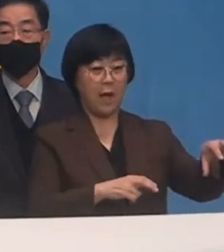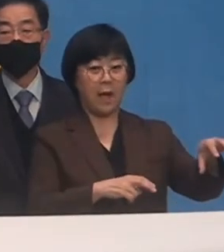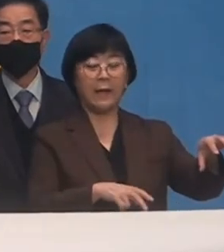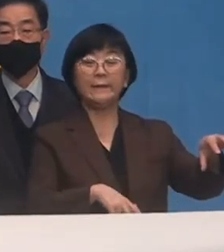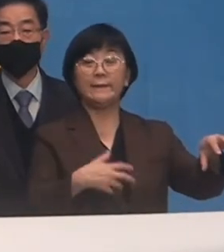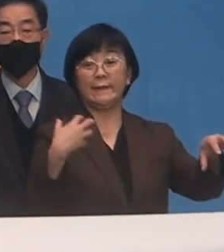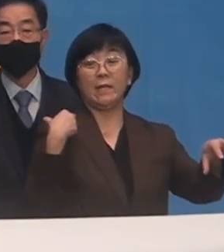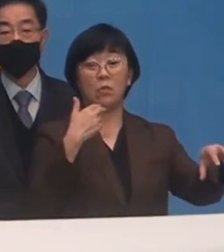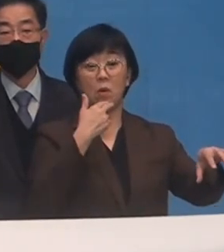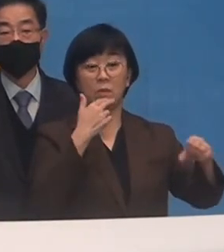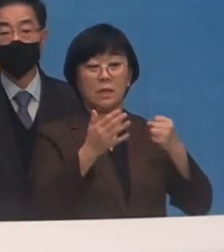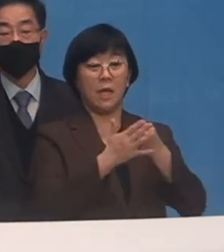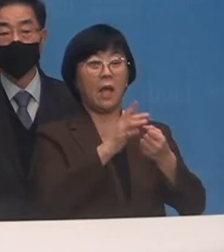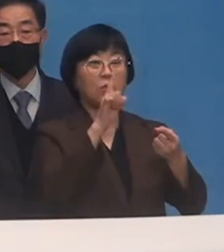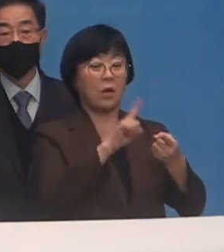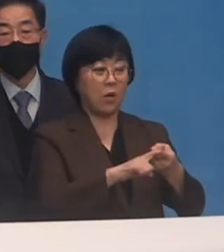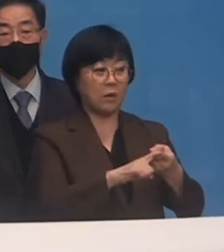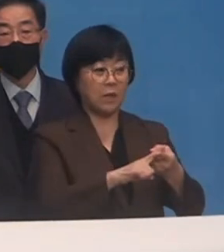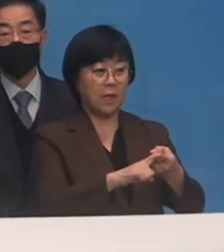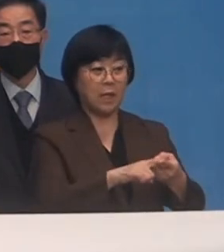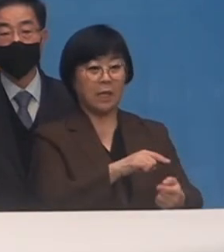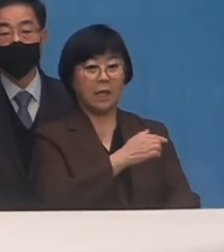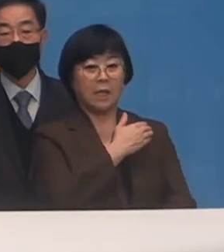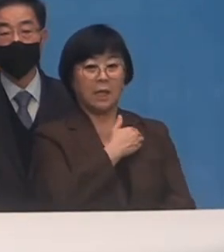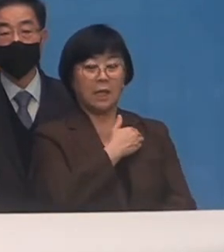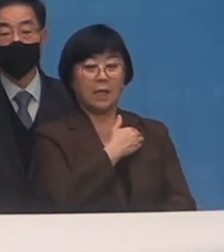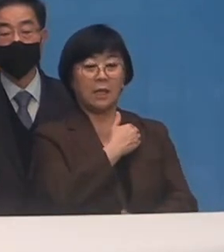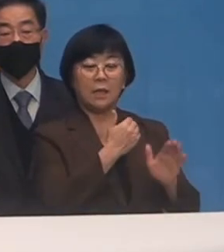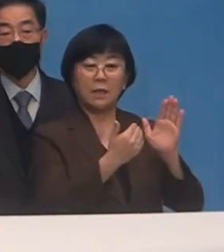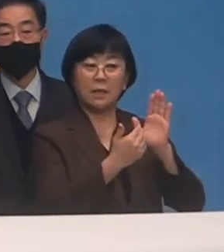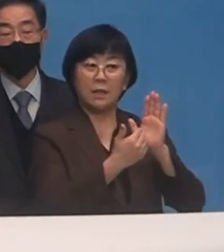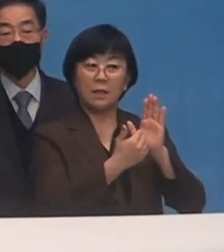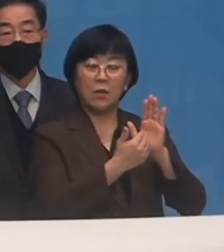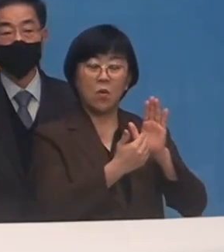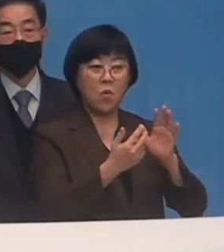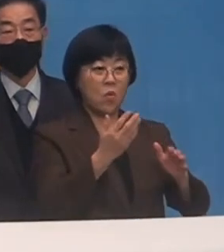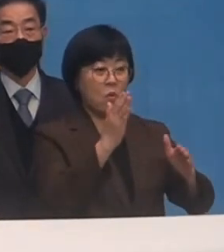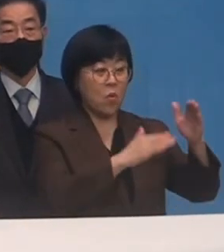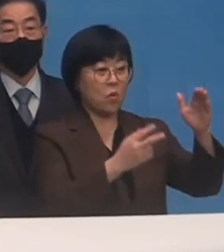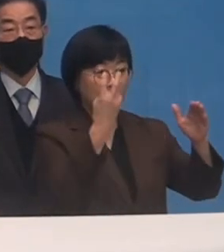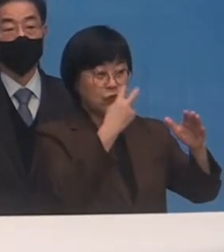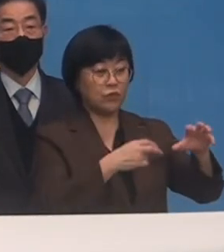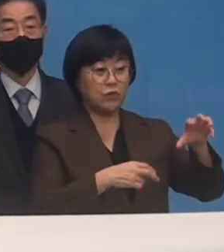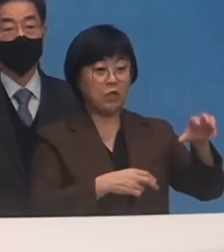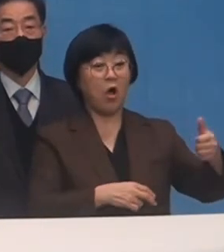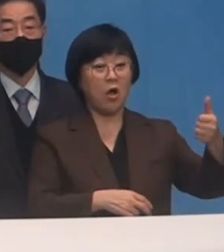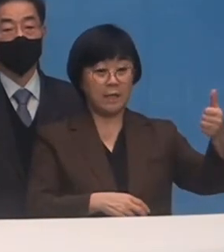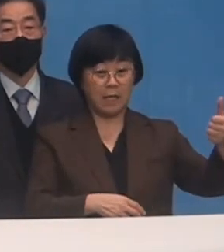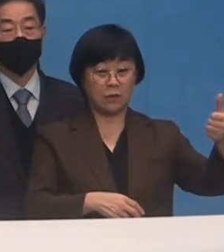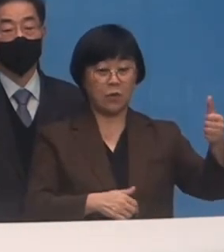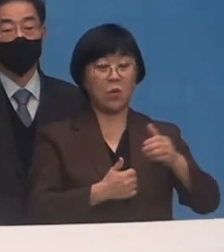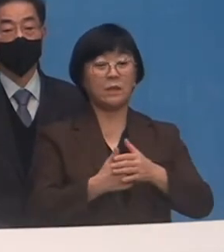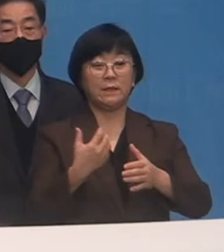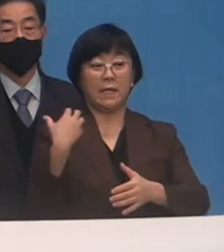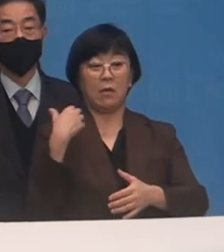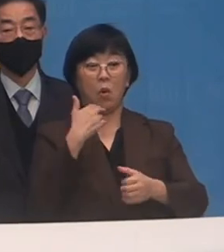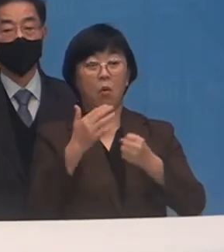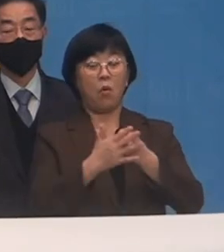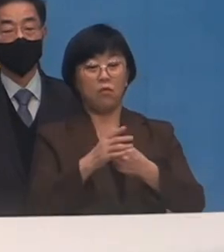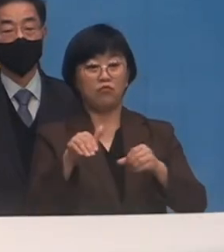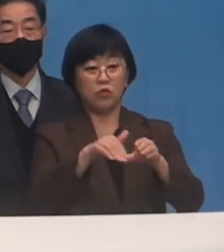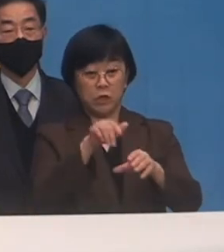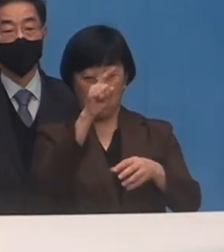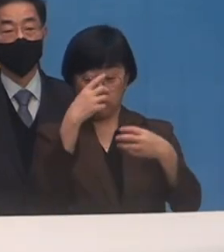지지 않고 계속 이 부분에 대해서 방기하고 그 다음에 공수처장 책임지지 않고 있고요. 더구나 문재인